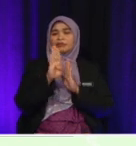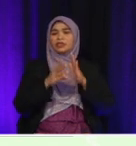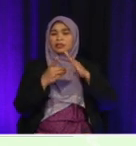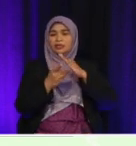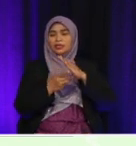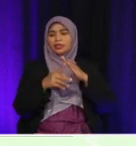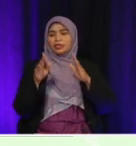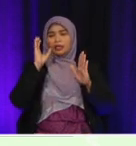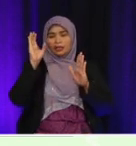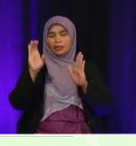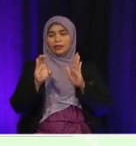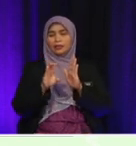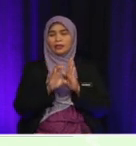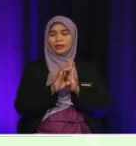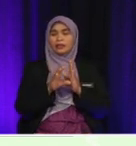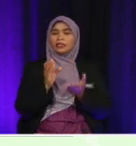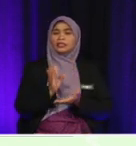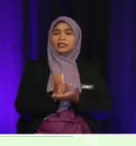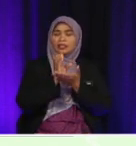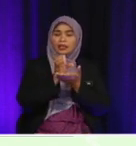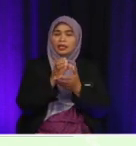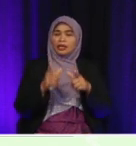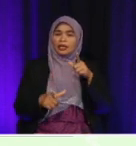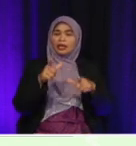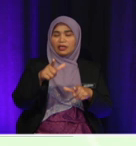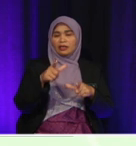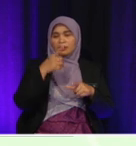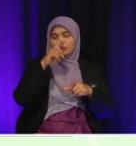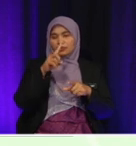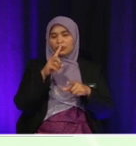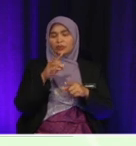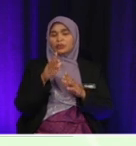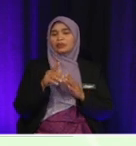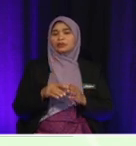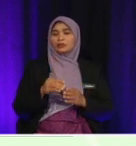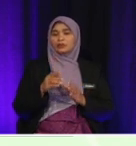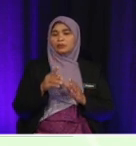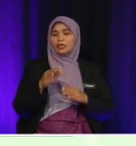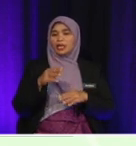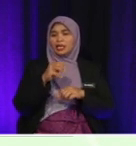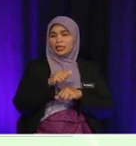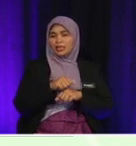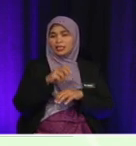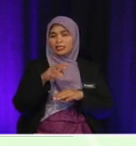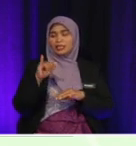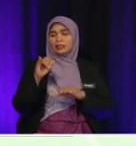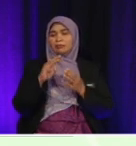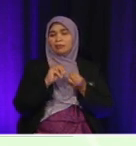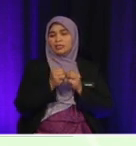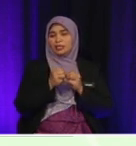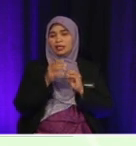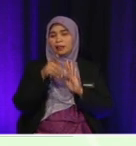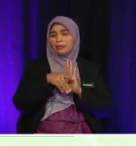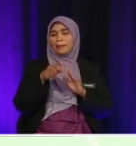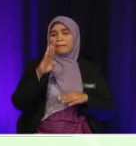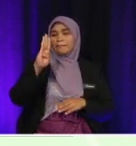cadangkan langkah bagi mengatasi masalah pembaziran yang sering berlaku dalam masyarakat dalam